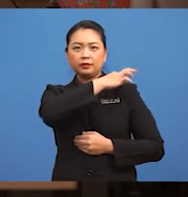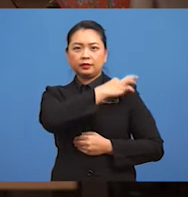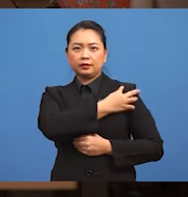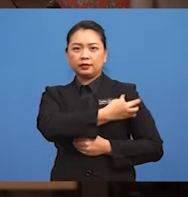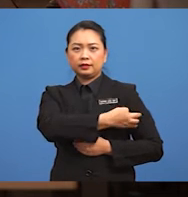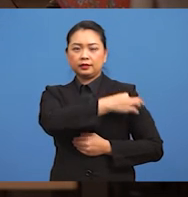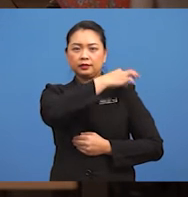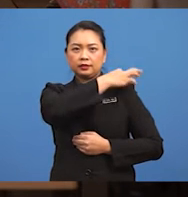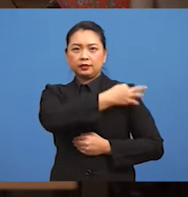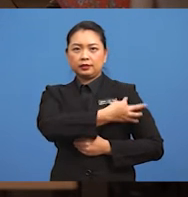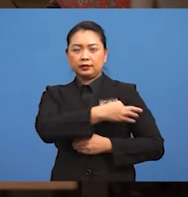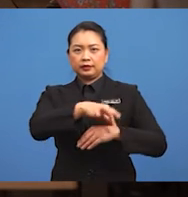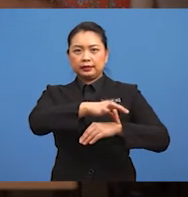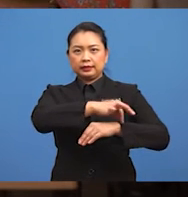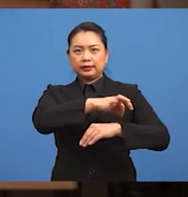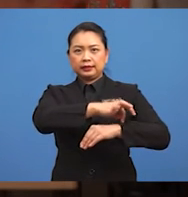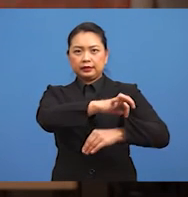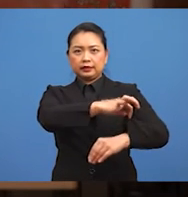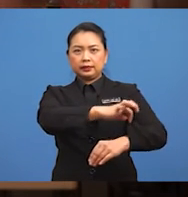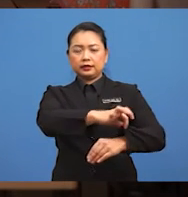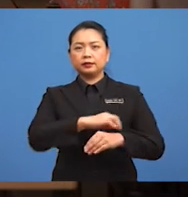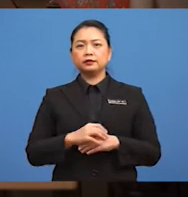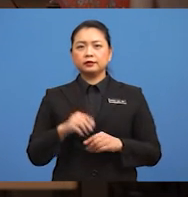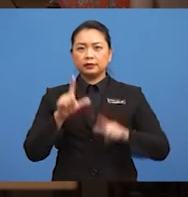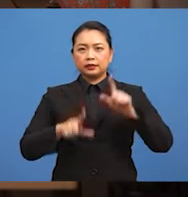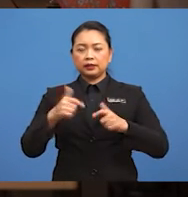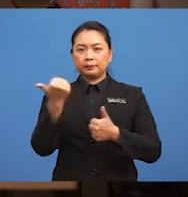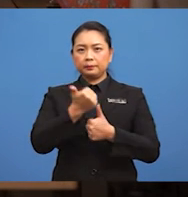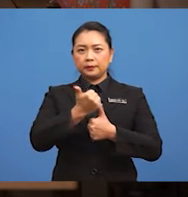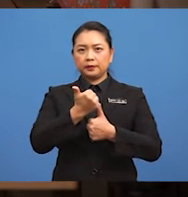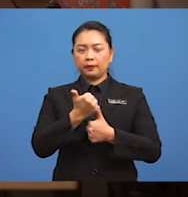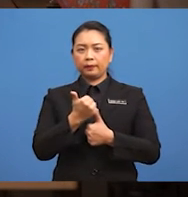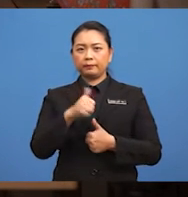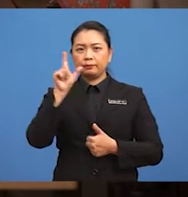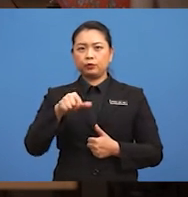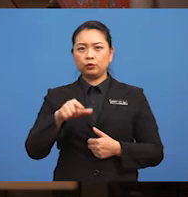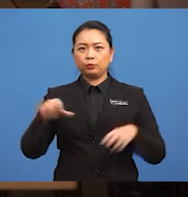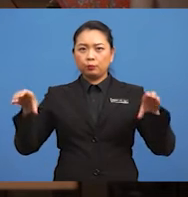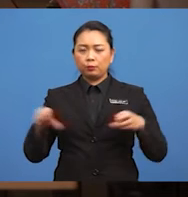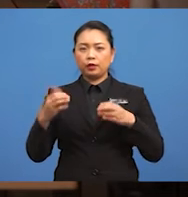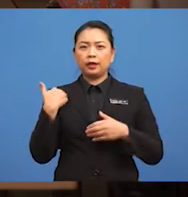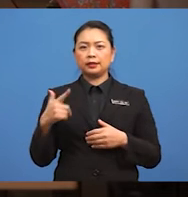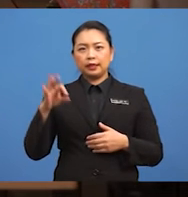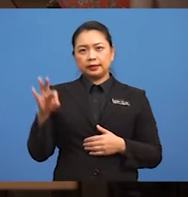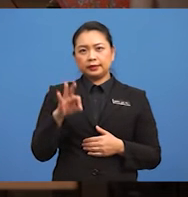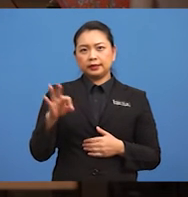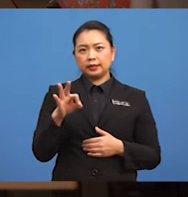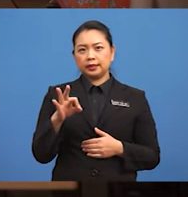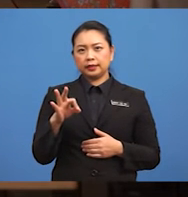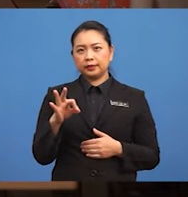lengan. Untuk menjahit lengan, langkah pertama yang kita perlu lakukan ialah